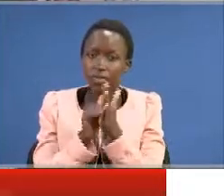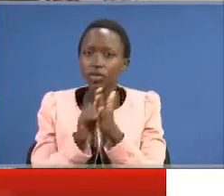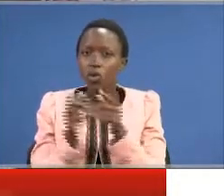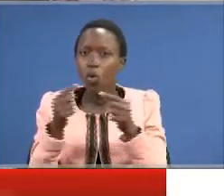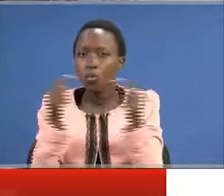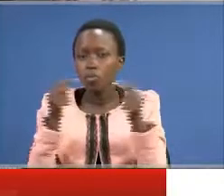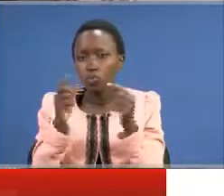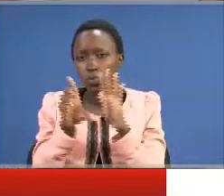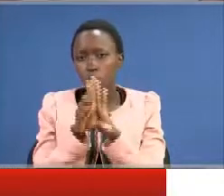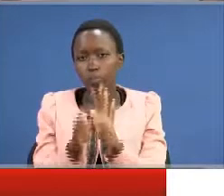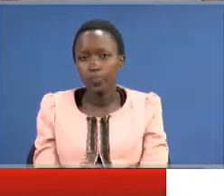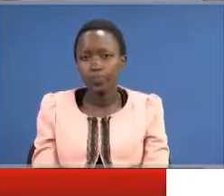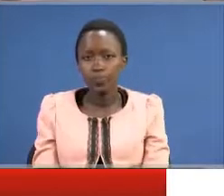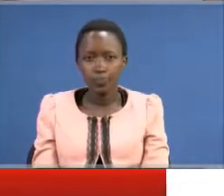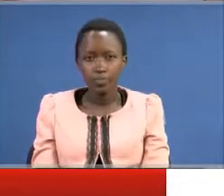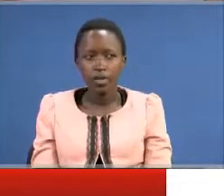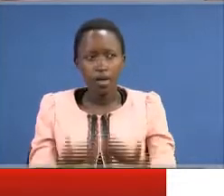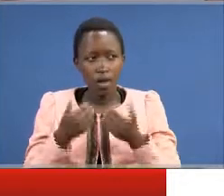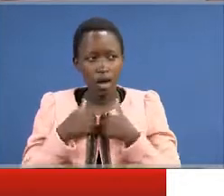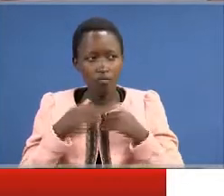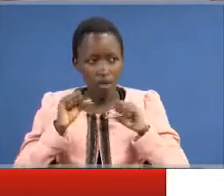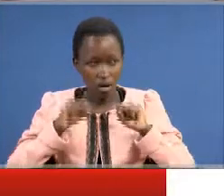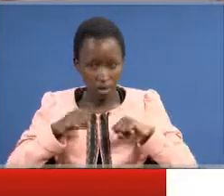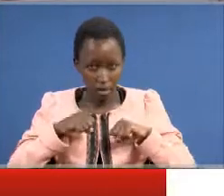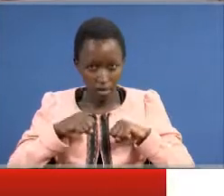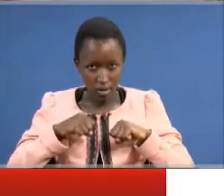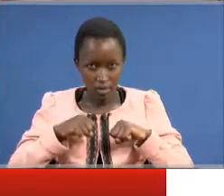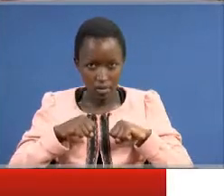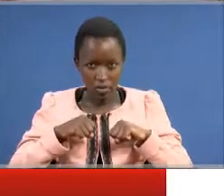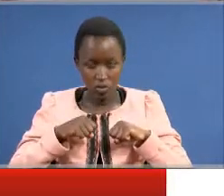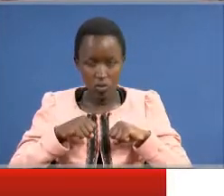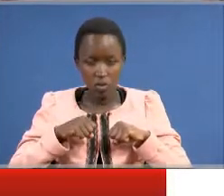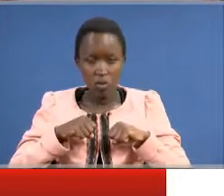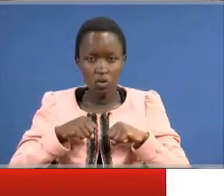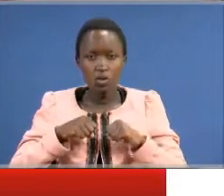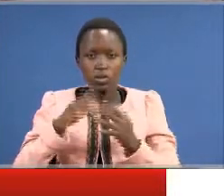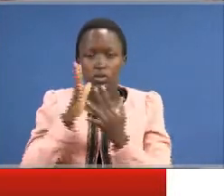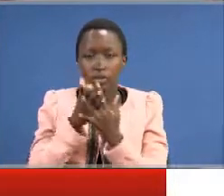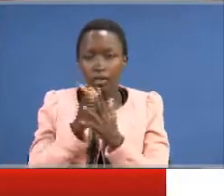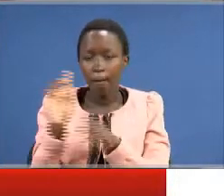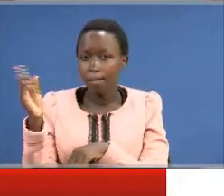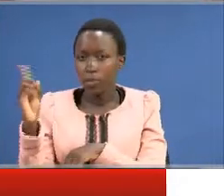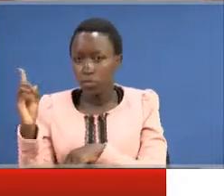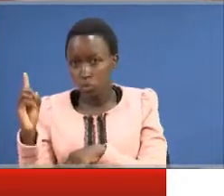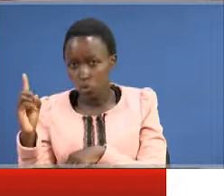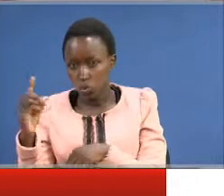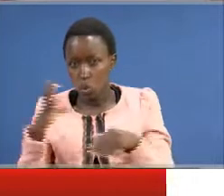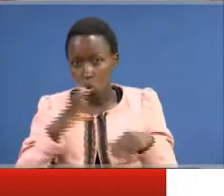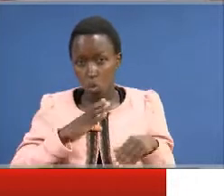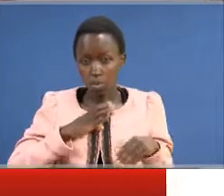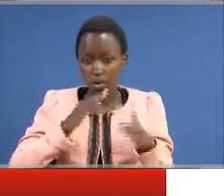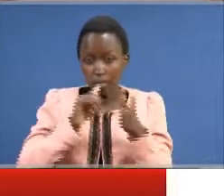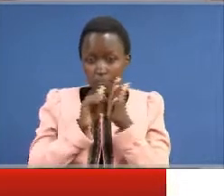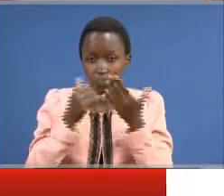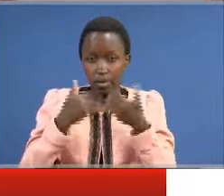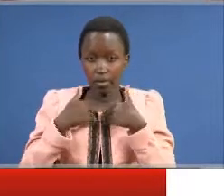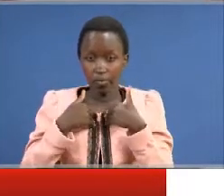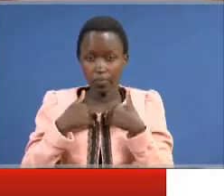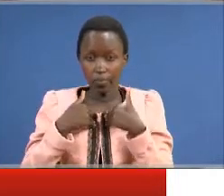kinyume cha sheria. We have agreed as the interministerial committee that we